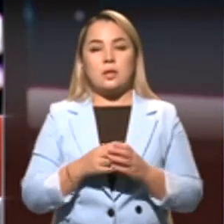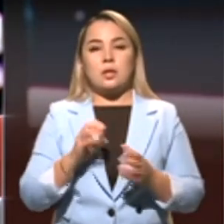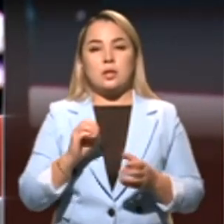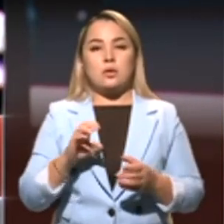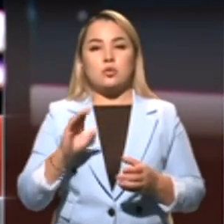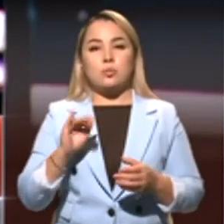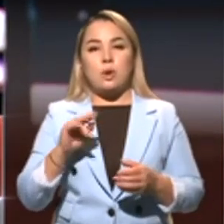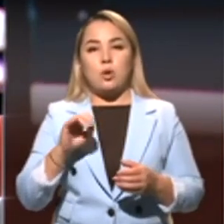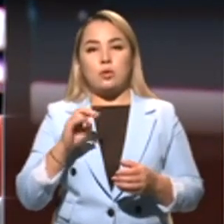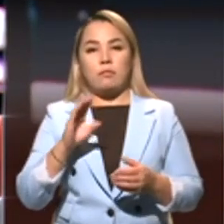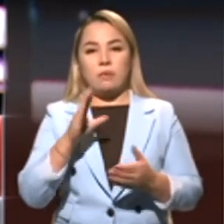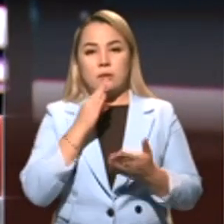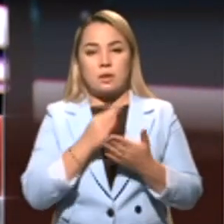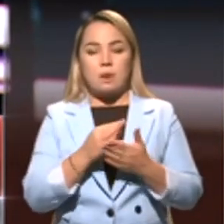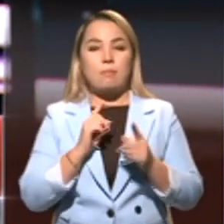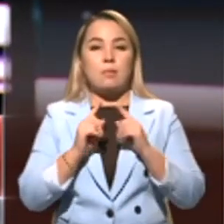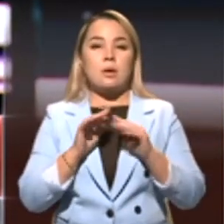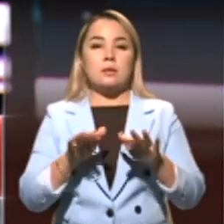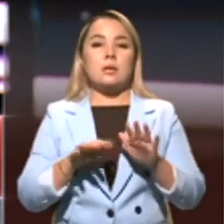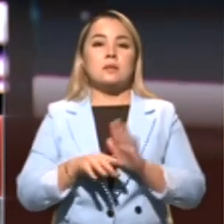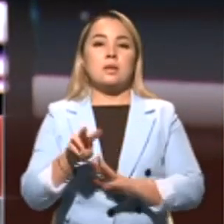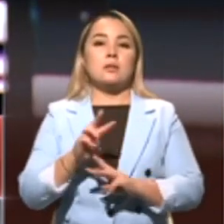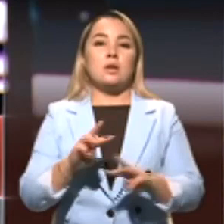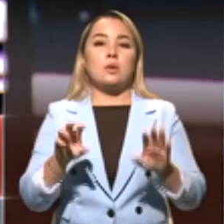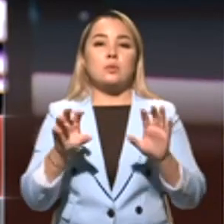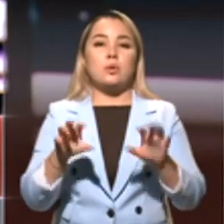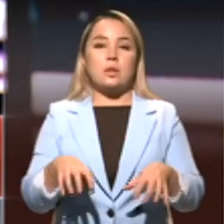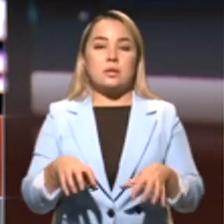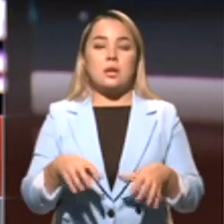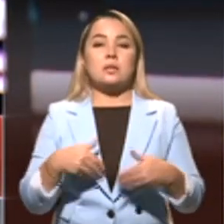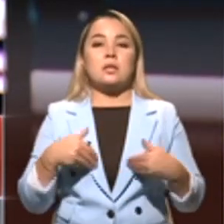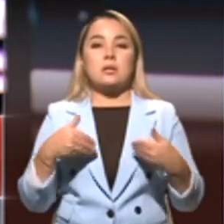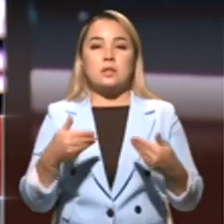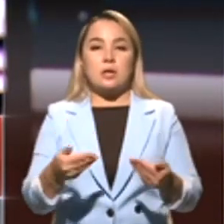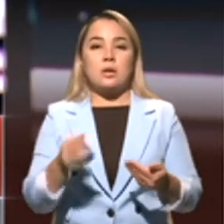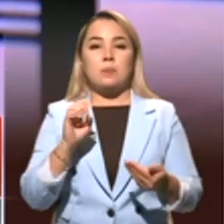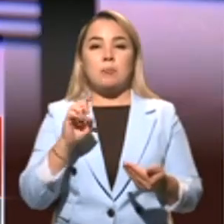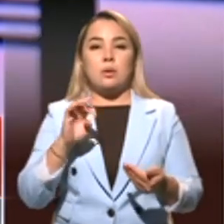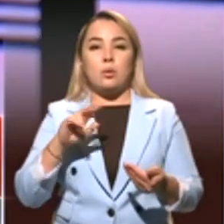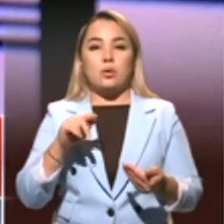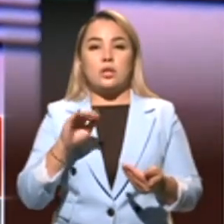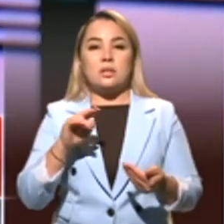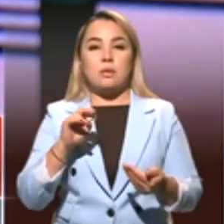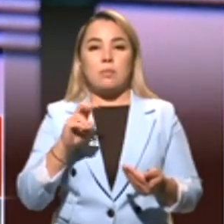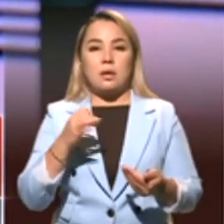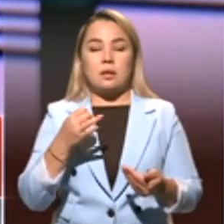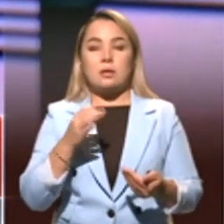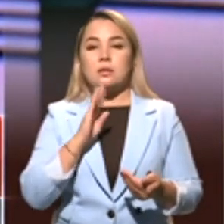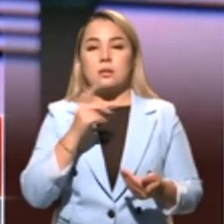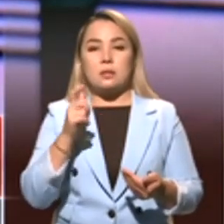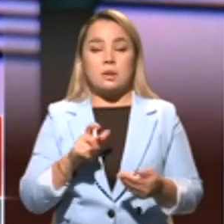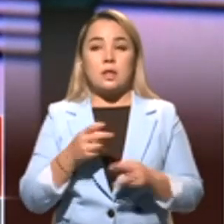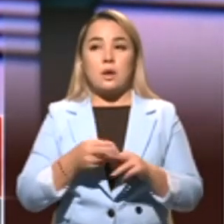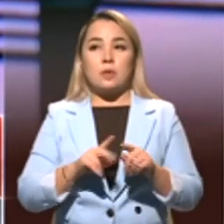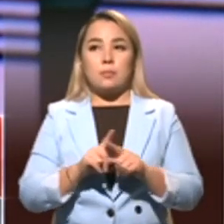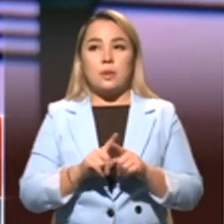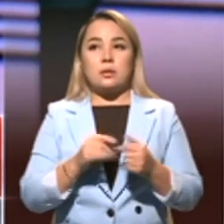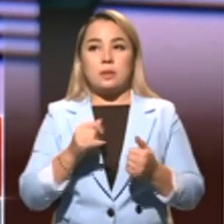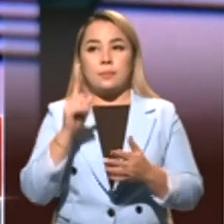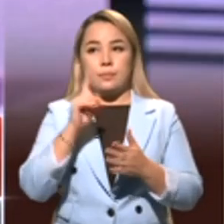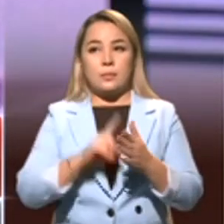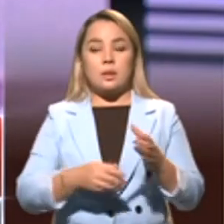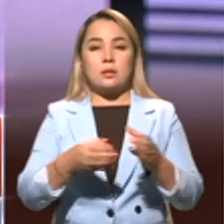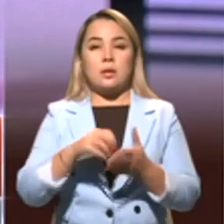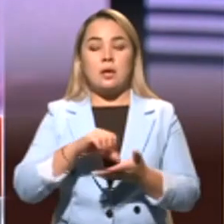Жұмағұлов. Парламент сенаты төрағасының кеңесшісі Бибігүл Жексенбай ханым. Қош келдіңіз. Дін әлеуметтанушысы